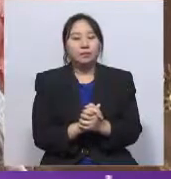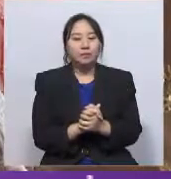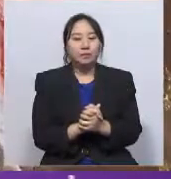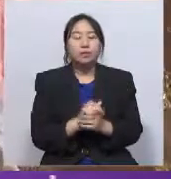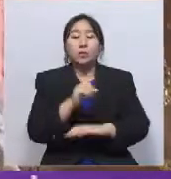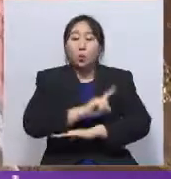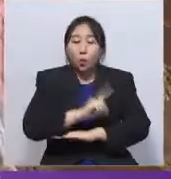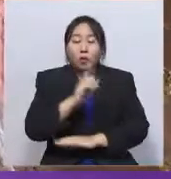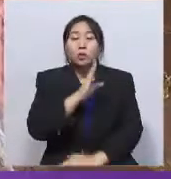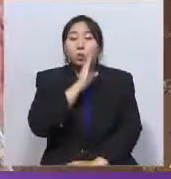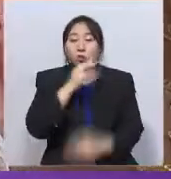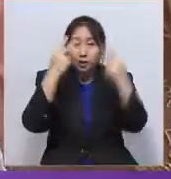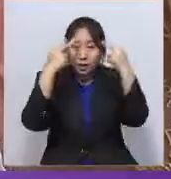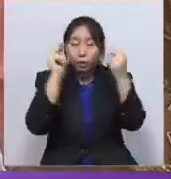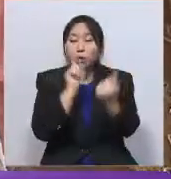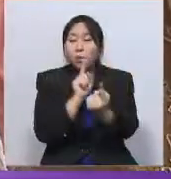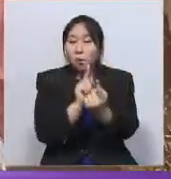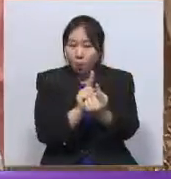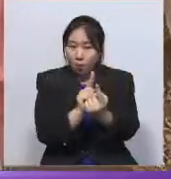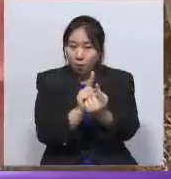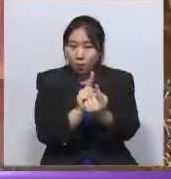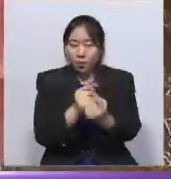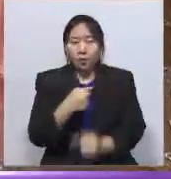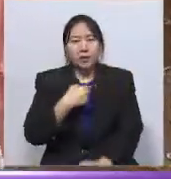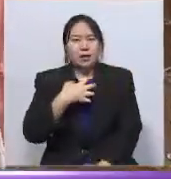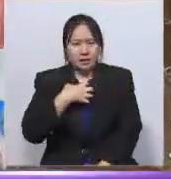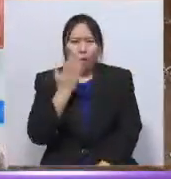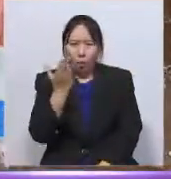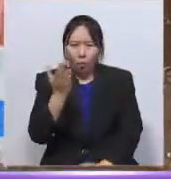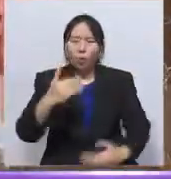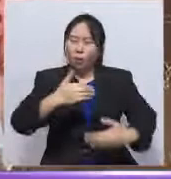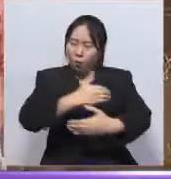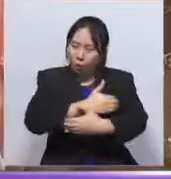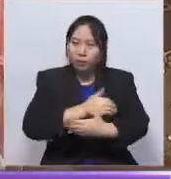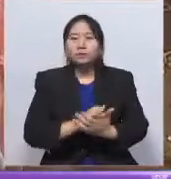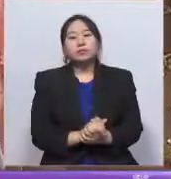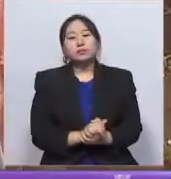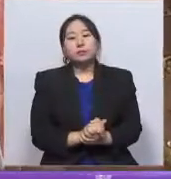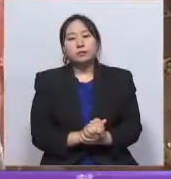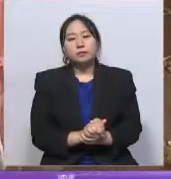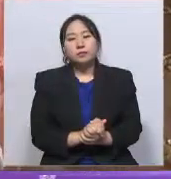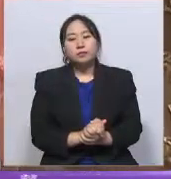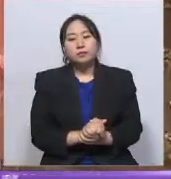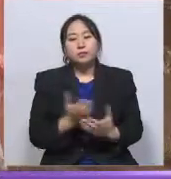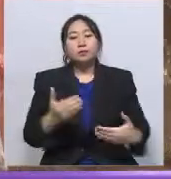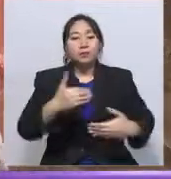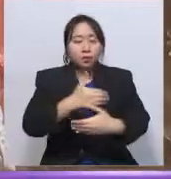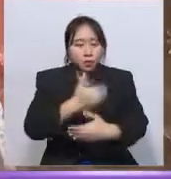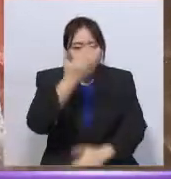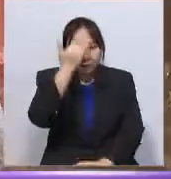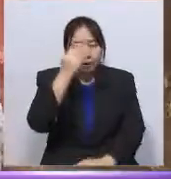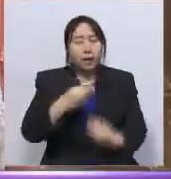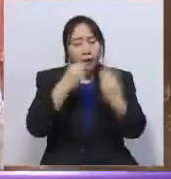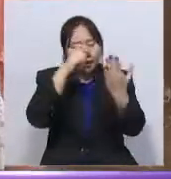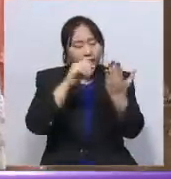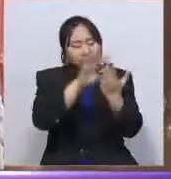ป้าได้เชิญนายกนะป้าก็อยากจะขอกอดเนี่ยขอกอดในฐานะที่ช่วยดับไฟให้ประเท